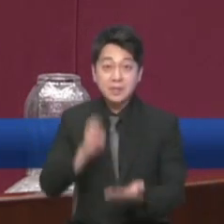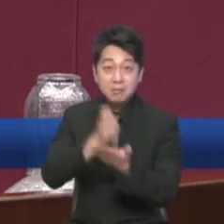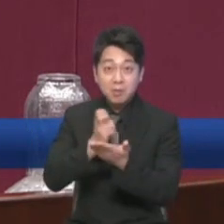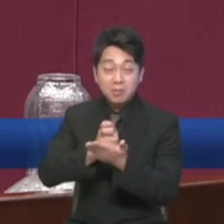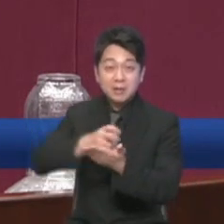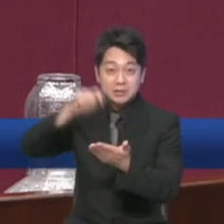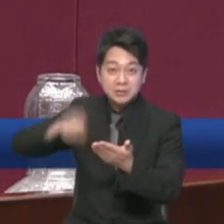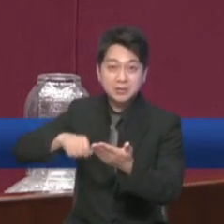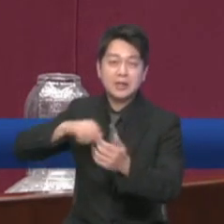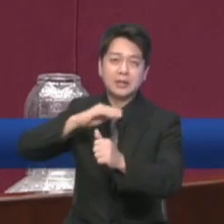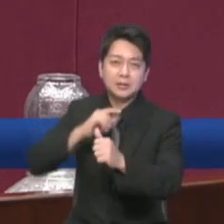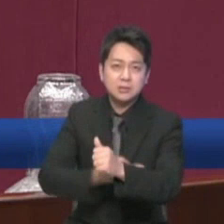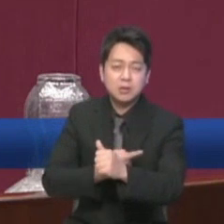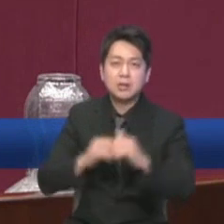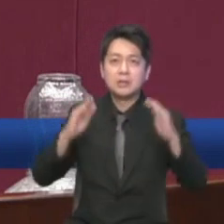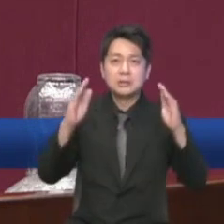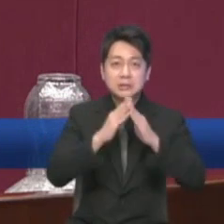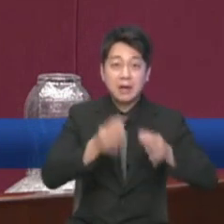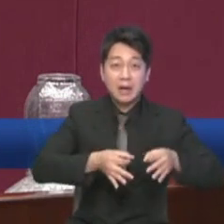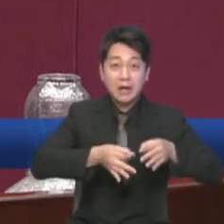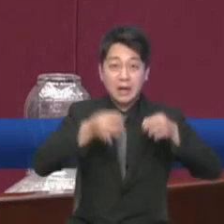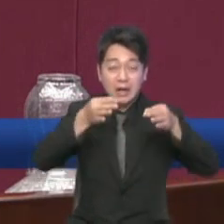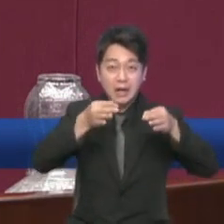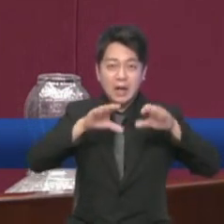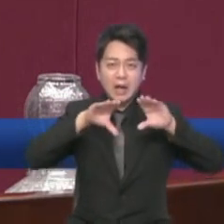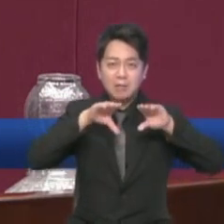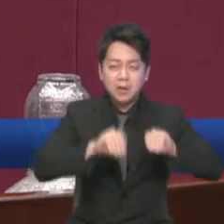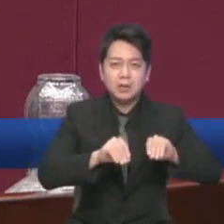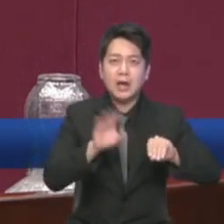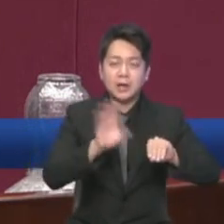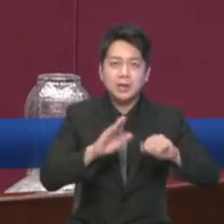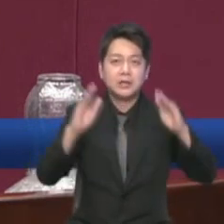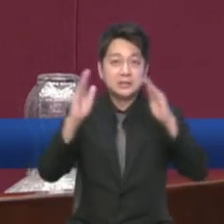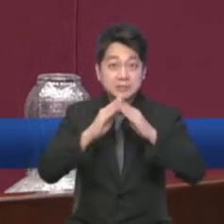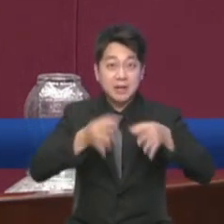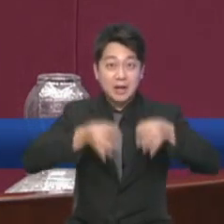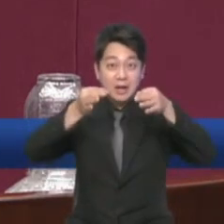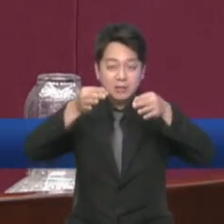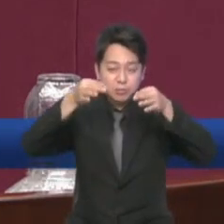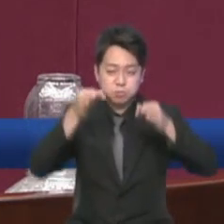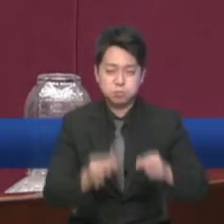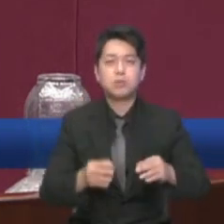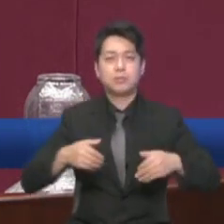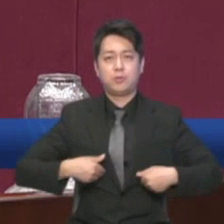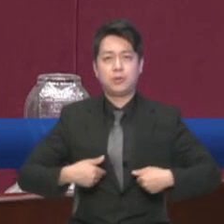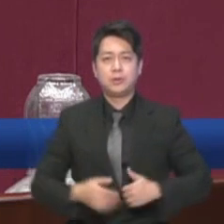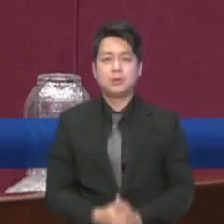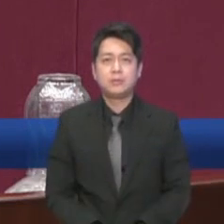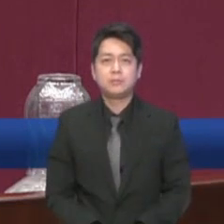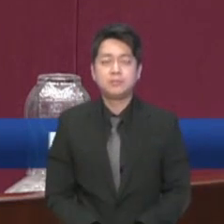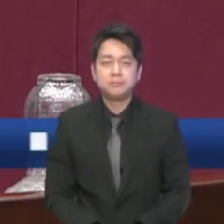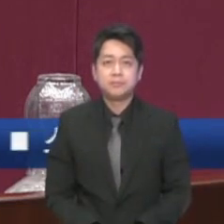아니라 폭등 이전 상태로 원상 회복시키는 것이 원칙이 되어야 합니다. 그래야 물량 공급